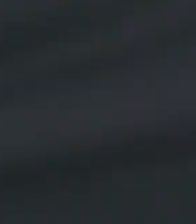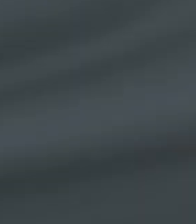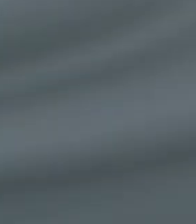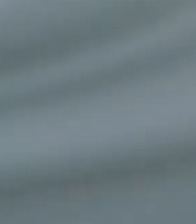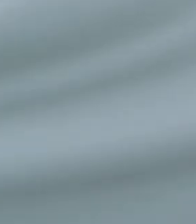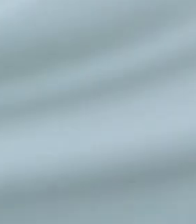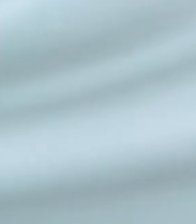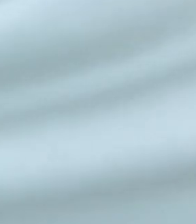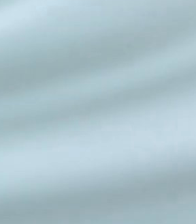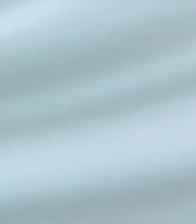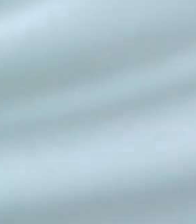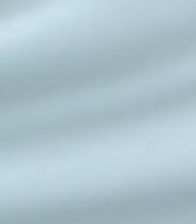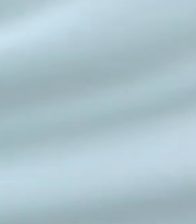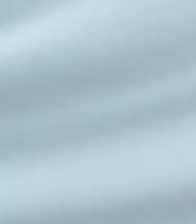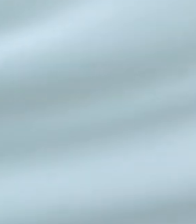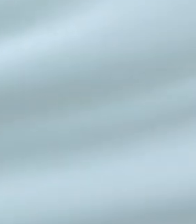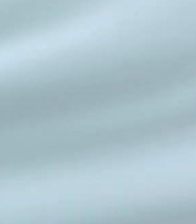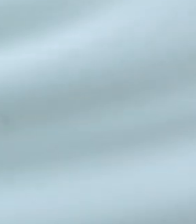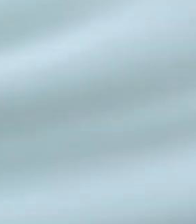으